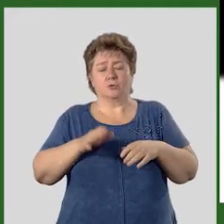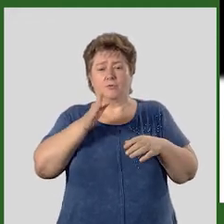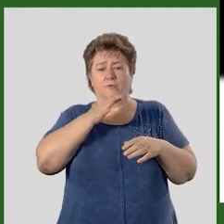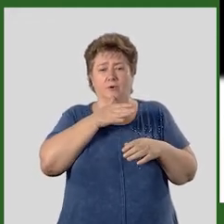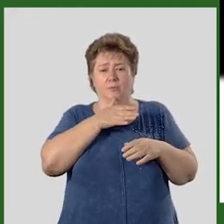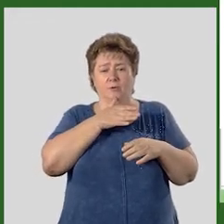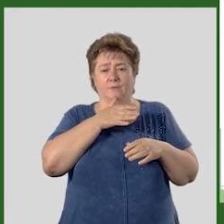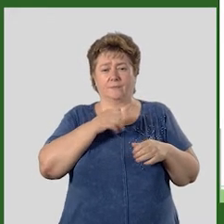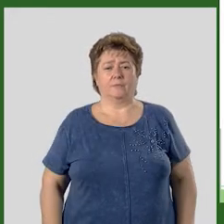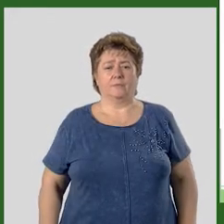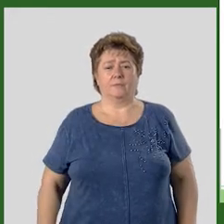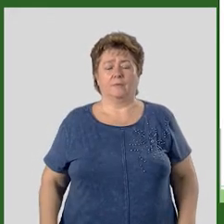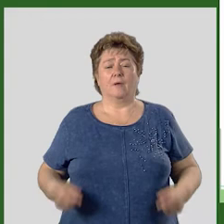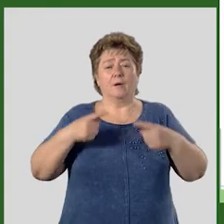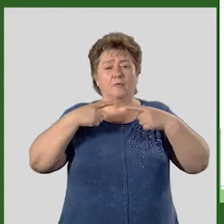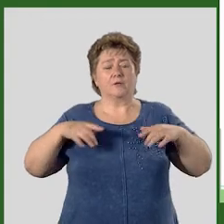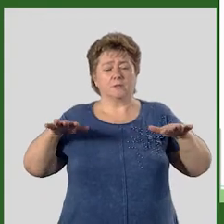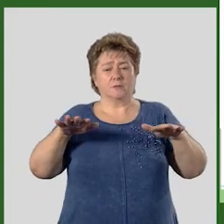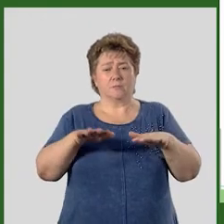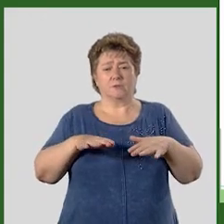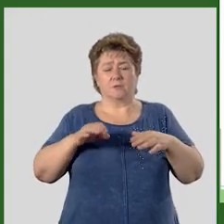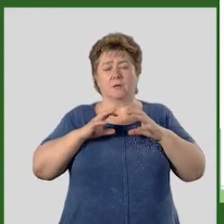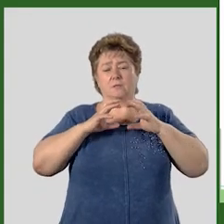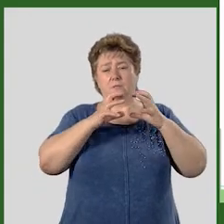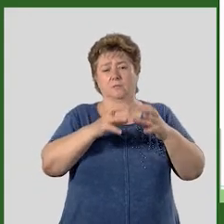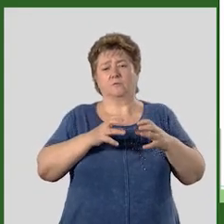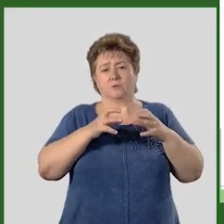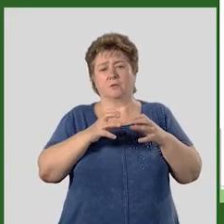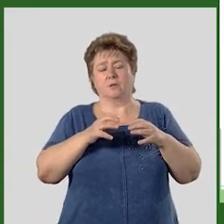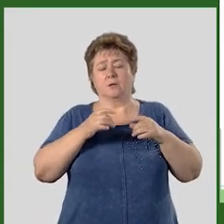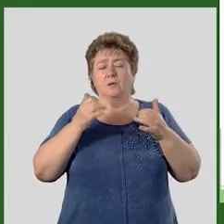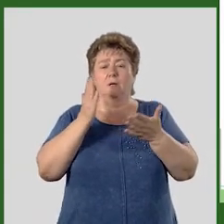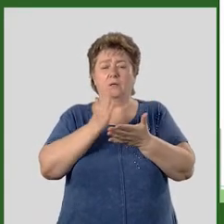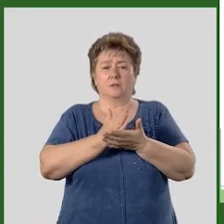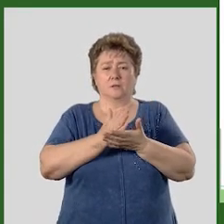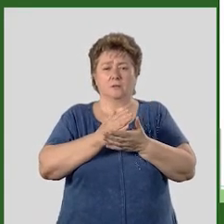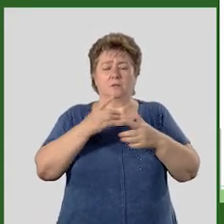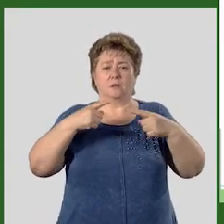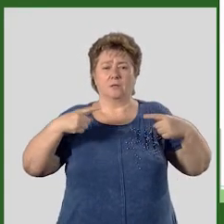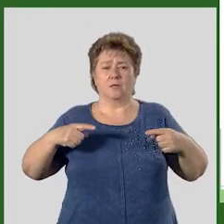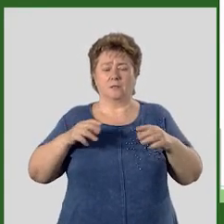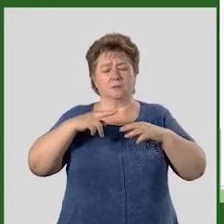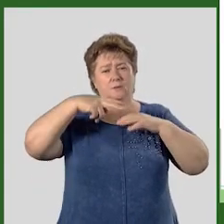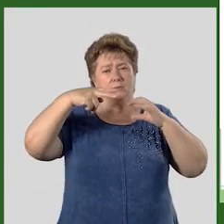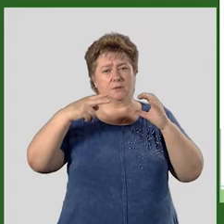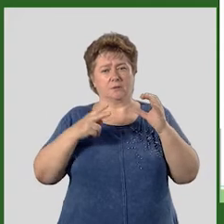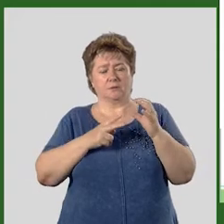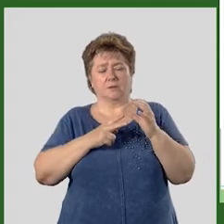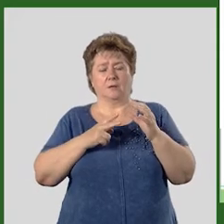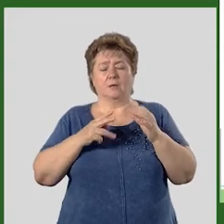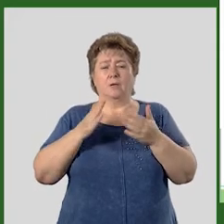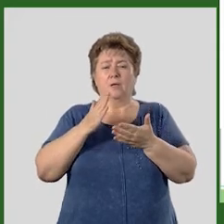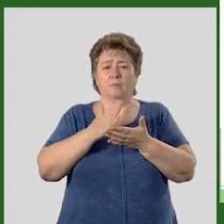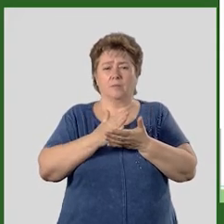времени? В разных местах земного шара, расположенных на разных меридианах, то